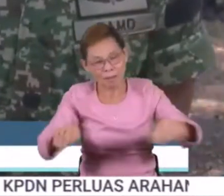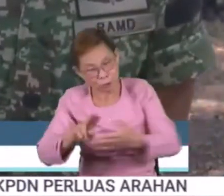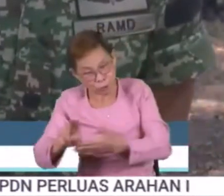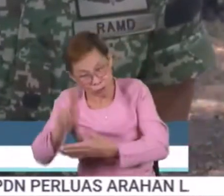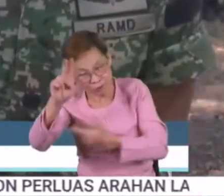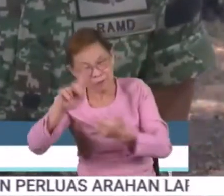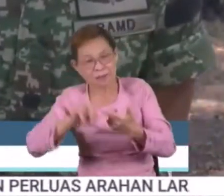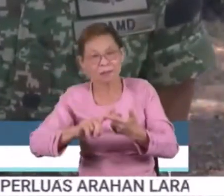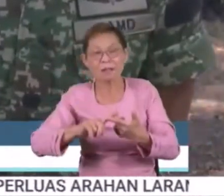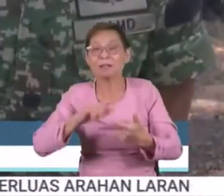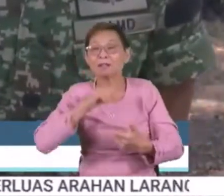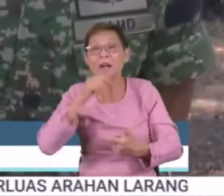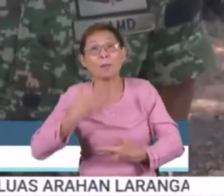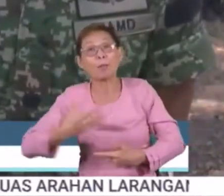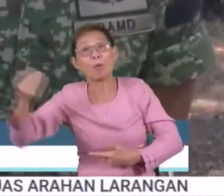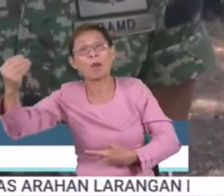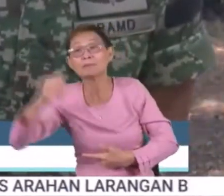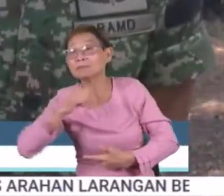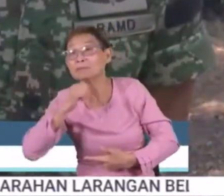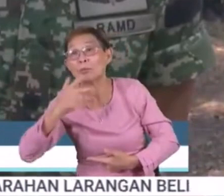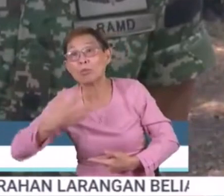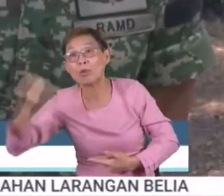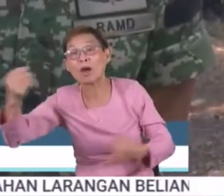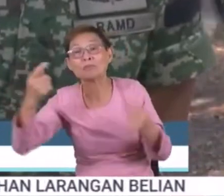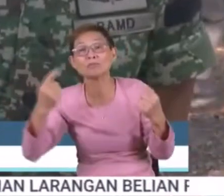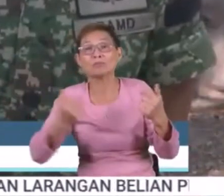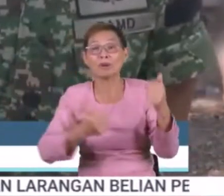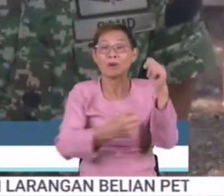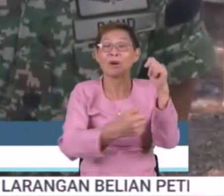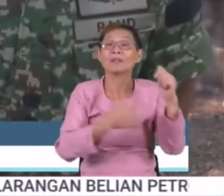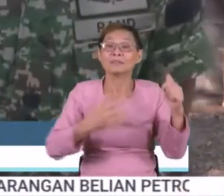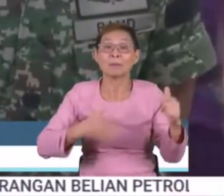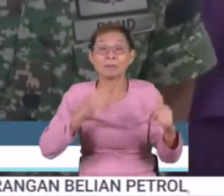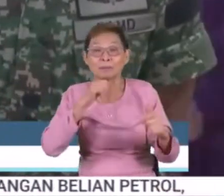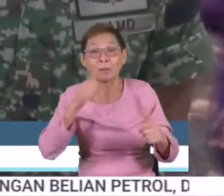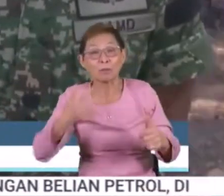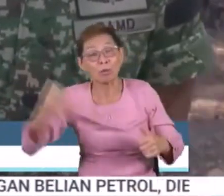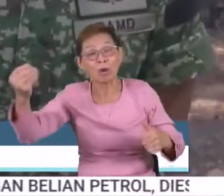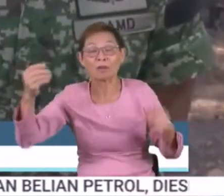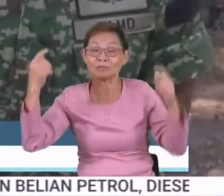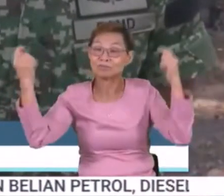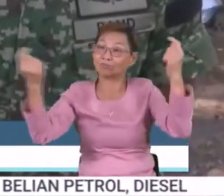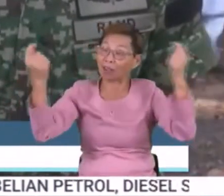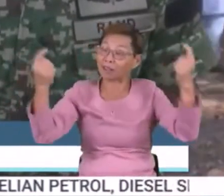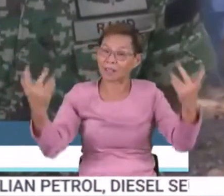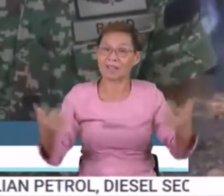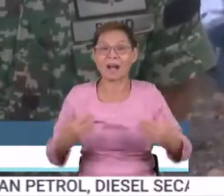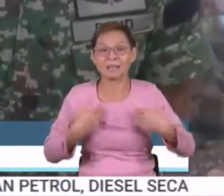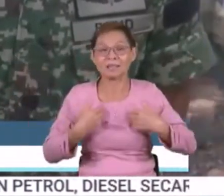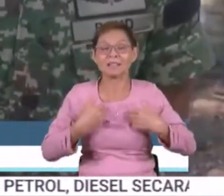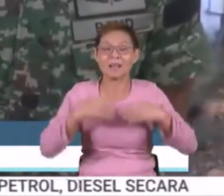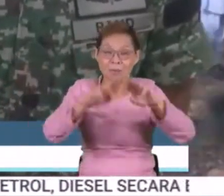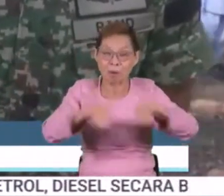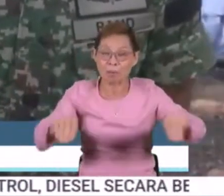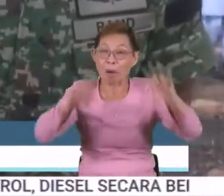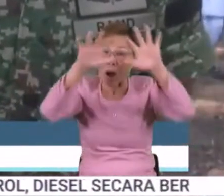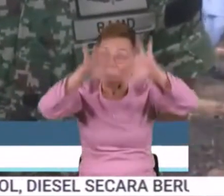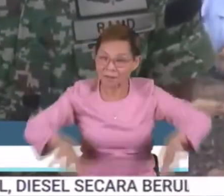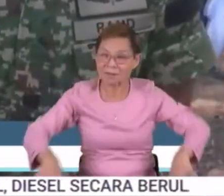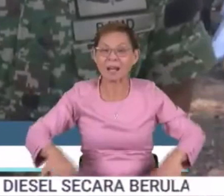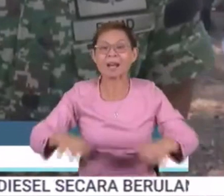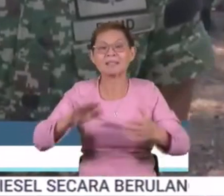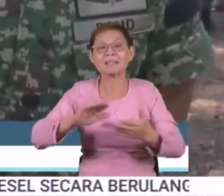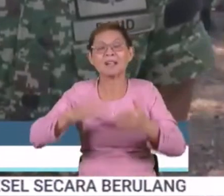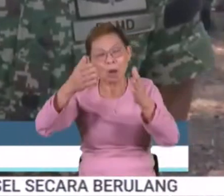Universiti yang tidak pulang Beraya yang daripada apa daripada Asean ada juga pelancong Dar Singapore ada juga komunis